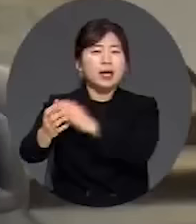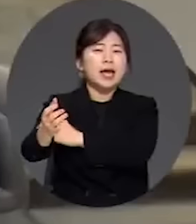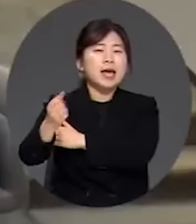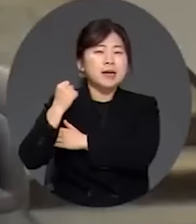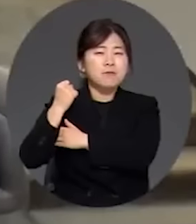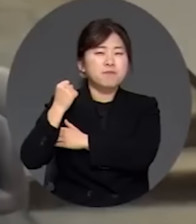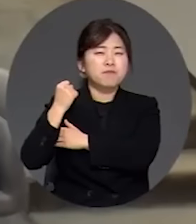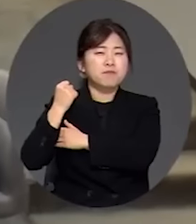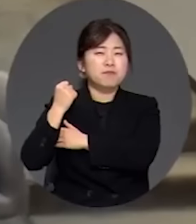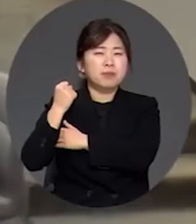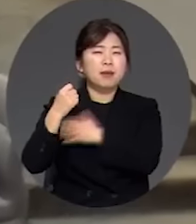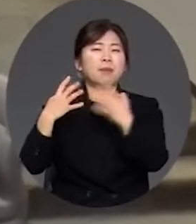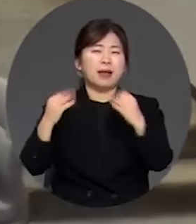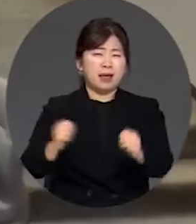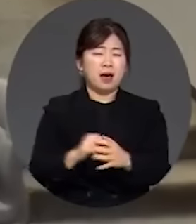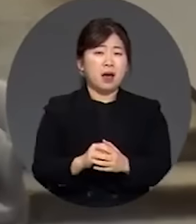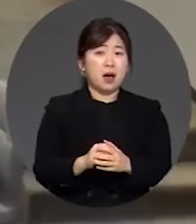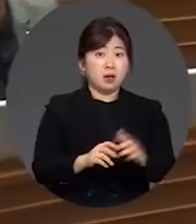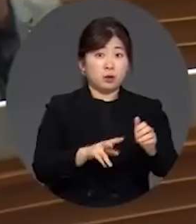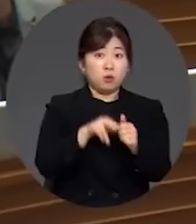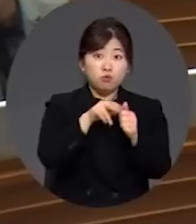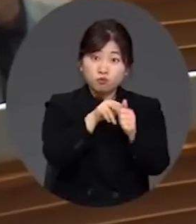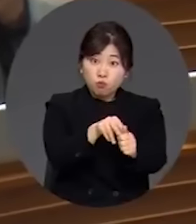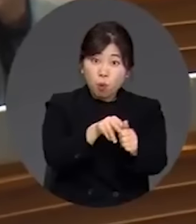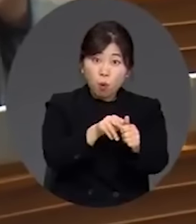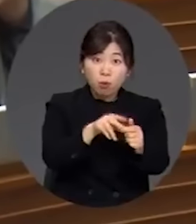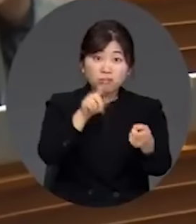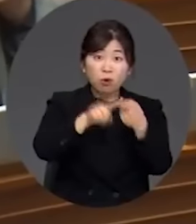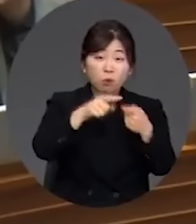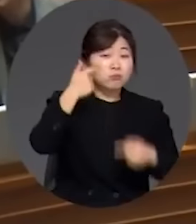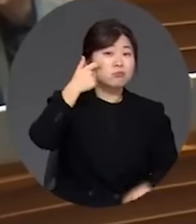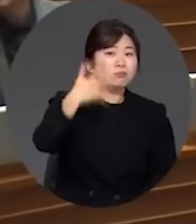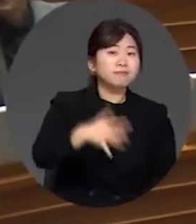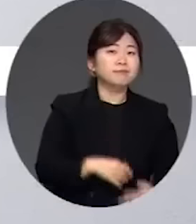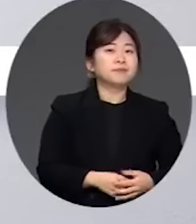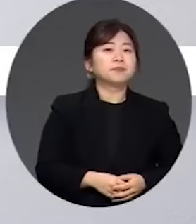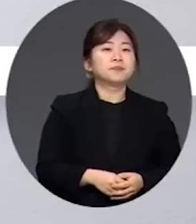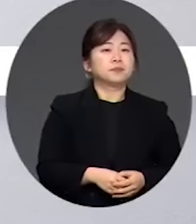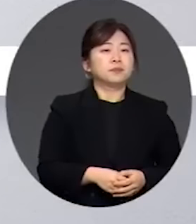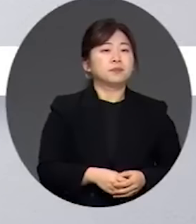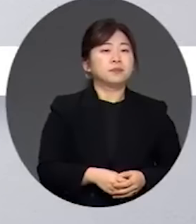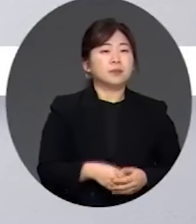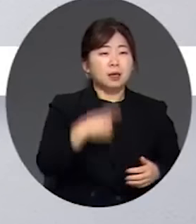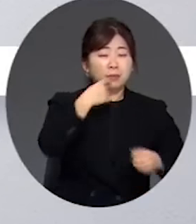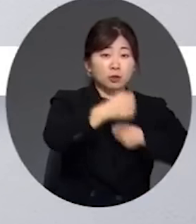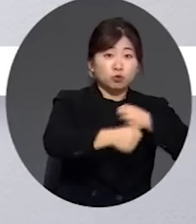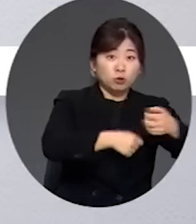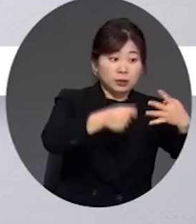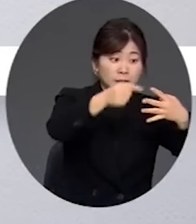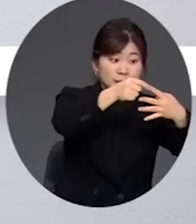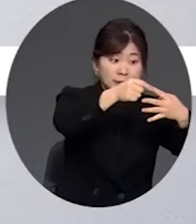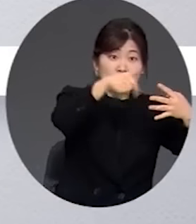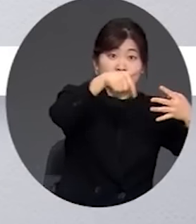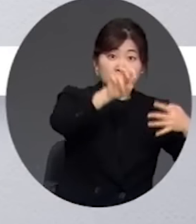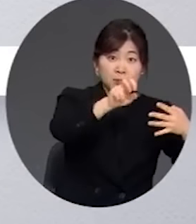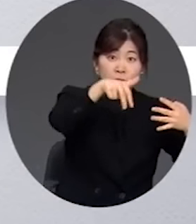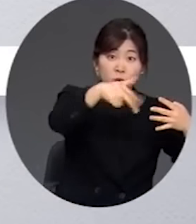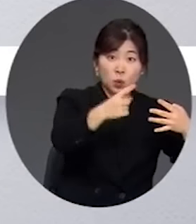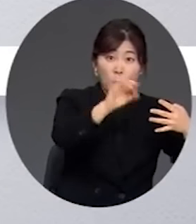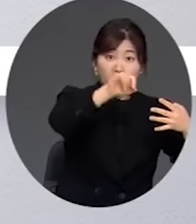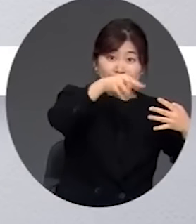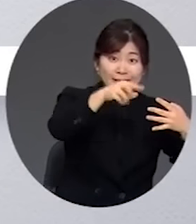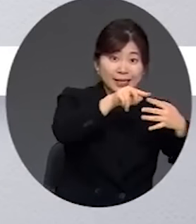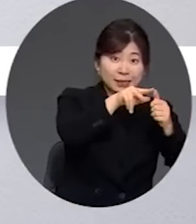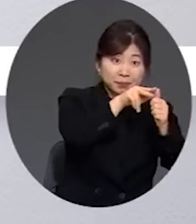조사도 국회의석 순 그리고 후보 이름 가나다순으로 진행했습니다 더불어민주당 김종길 전 진해구 지역